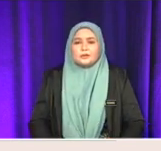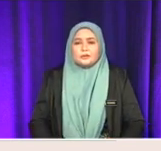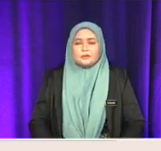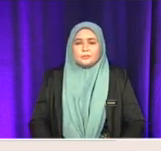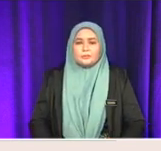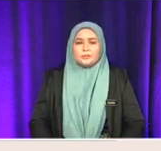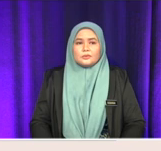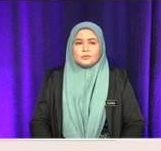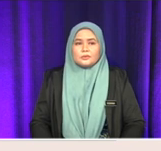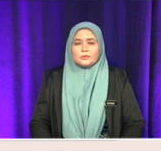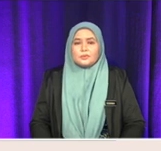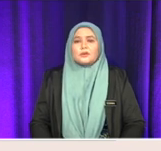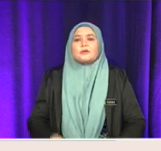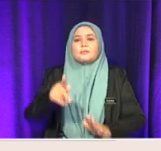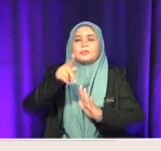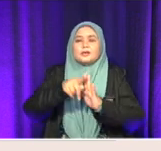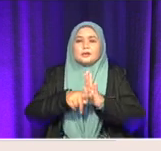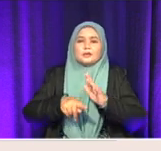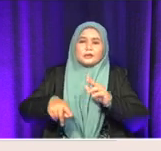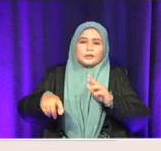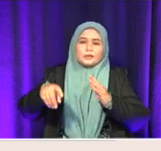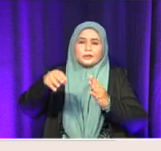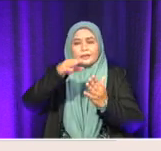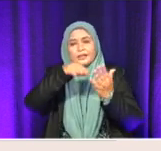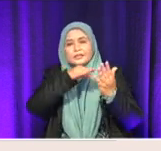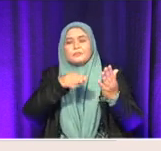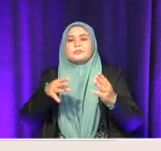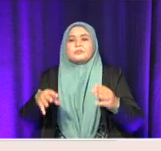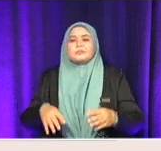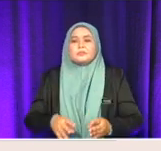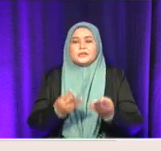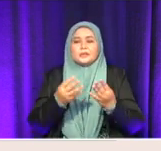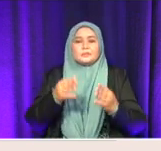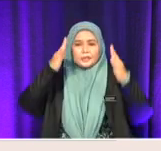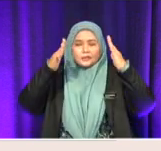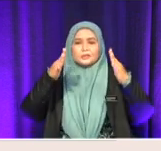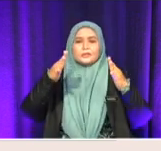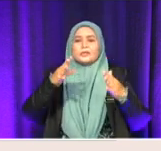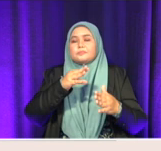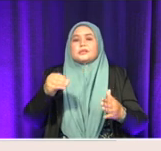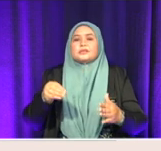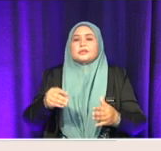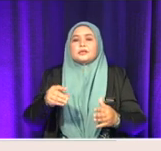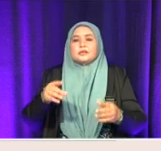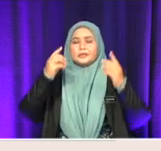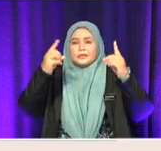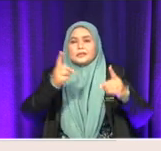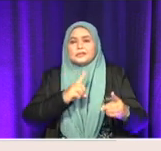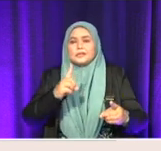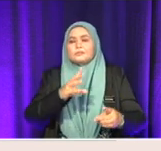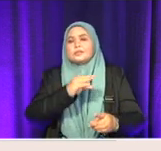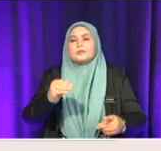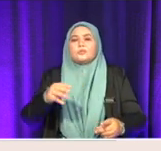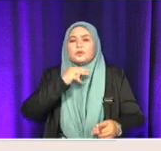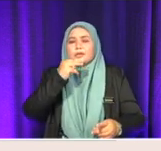Malaysia pengajian Malaysia dan juga pendidikan Islam ataupun pendidikan moral telah diadakan untuk memupuk